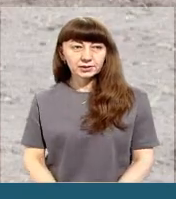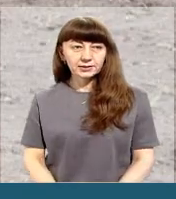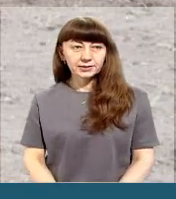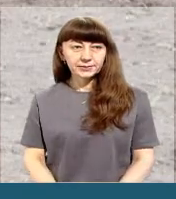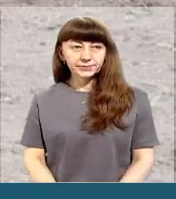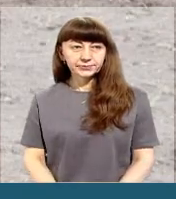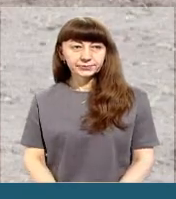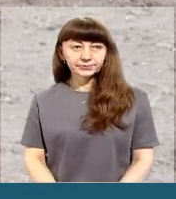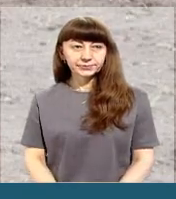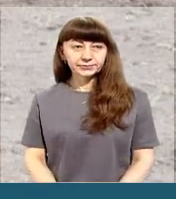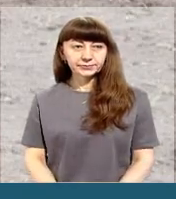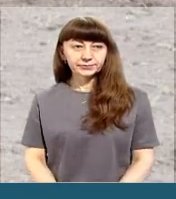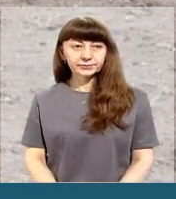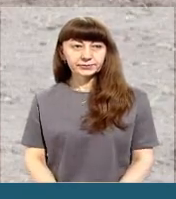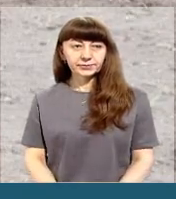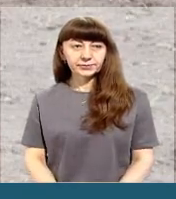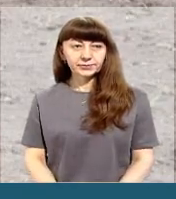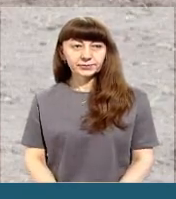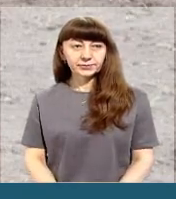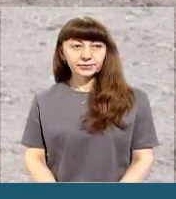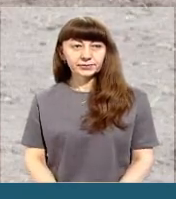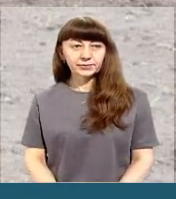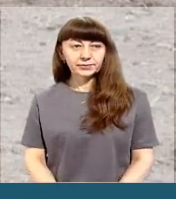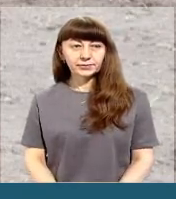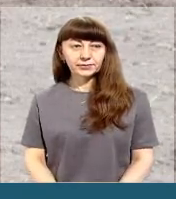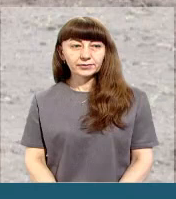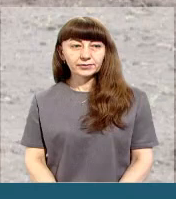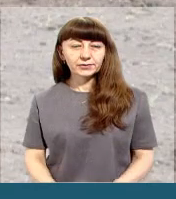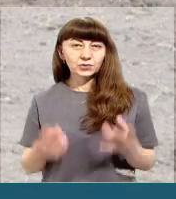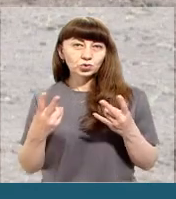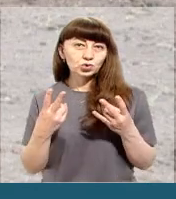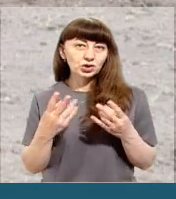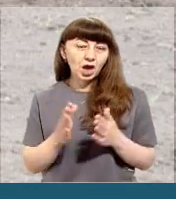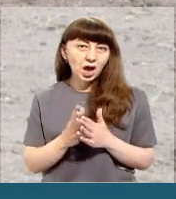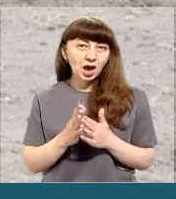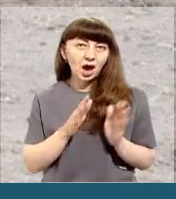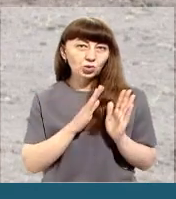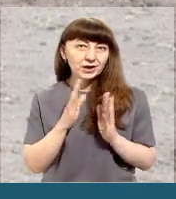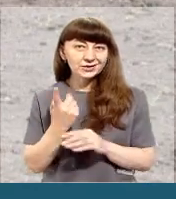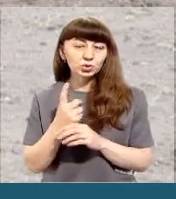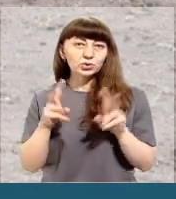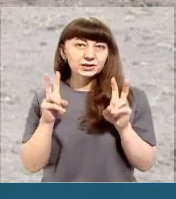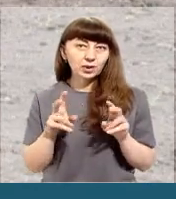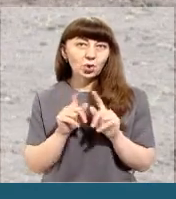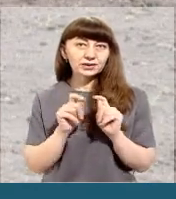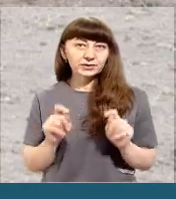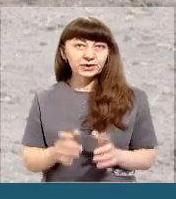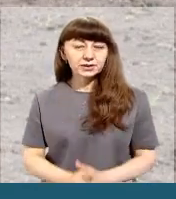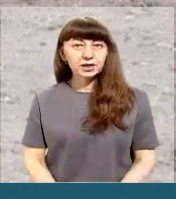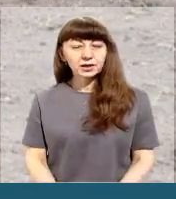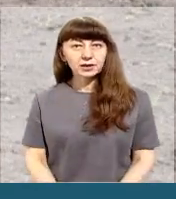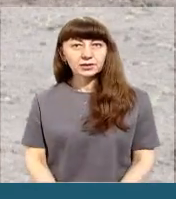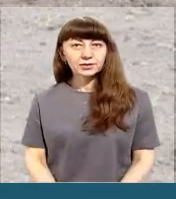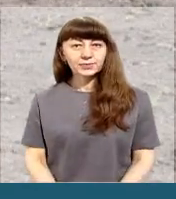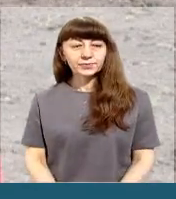вот со среднего звена вот как-то аккуратно нужно, вот, мне кажется, немного эту тему приоткрывать,